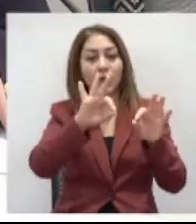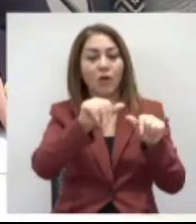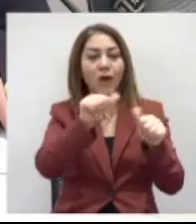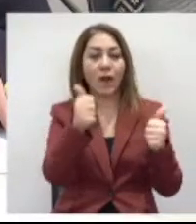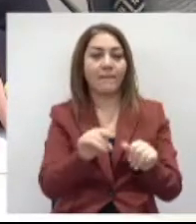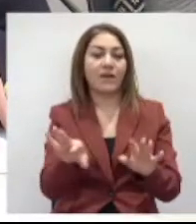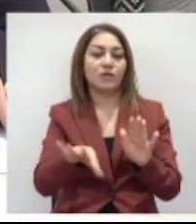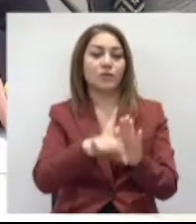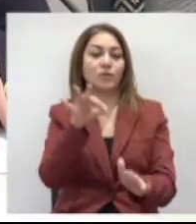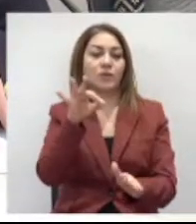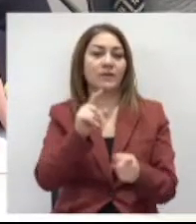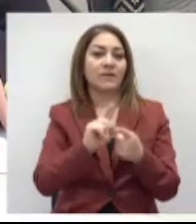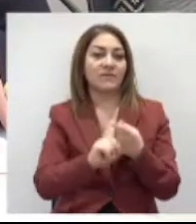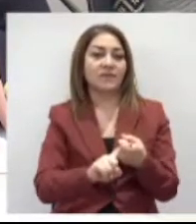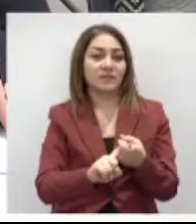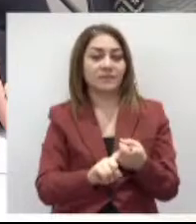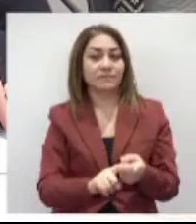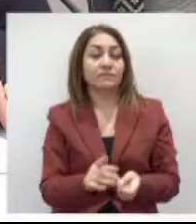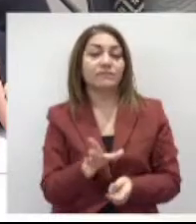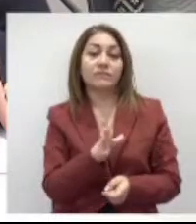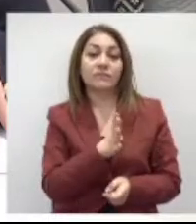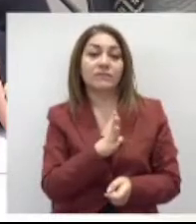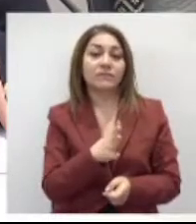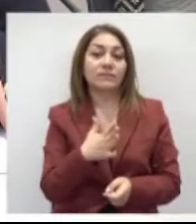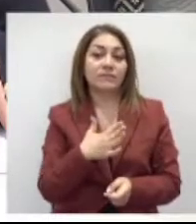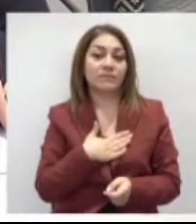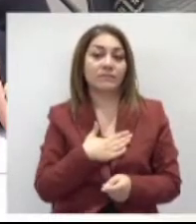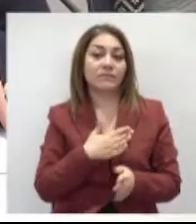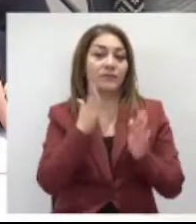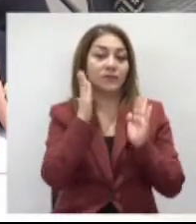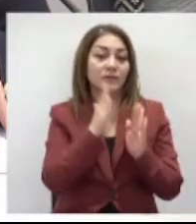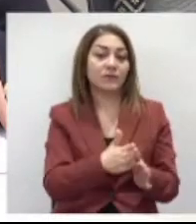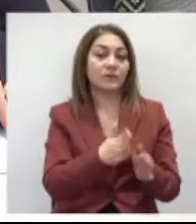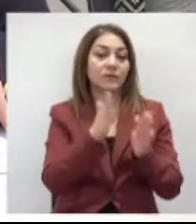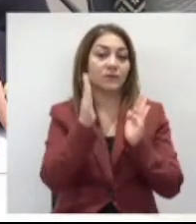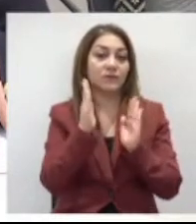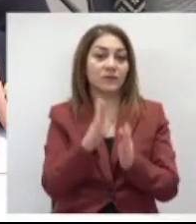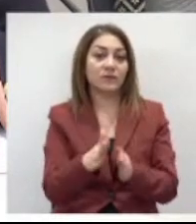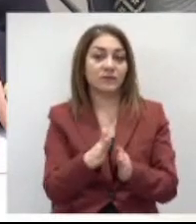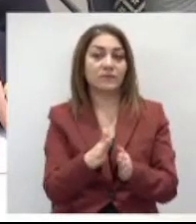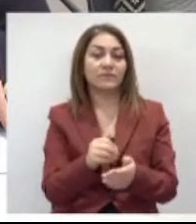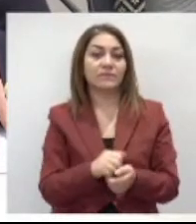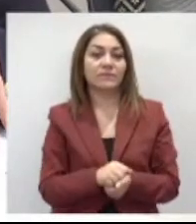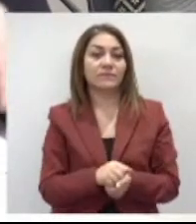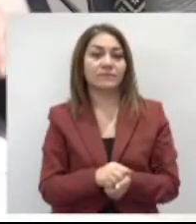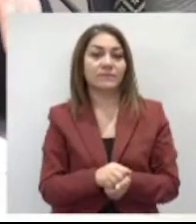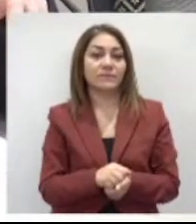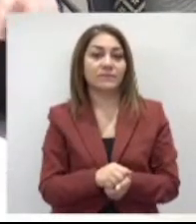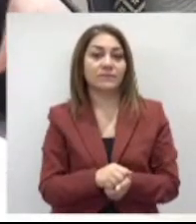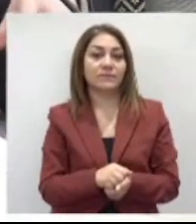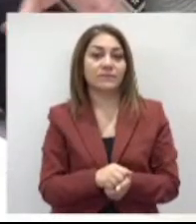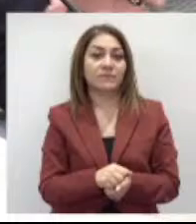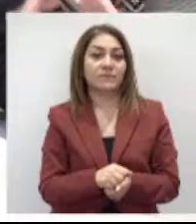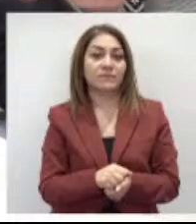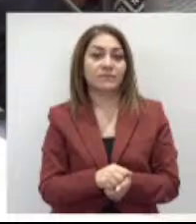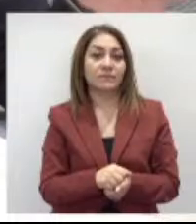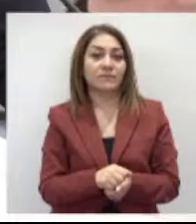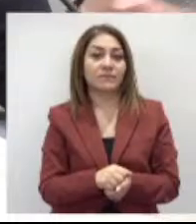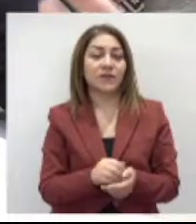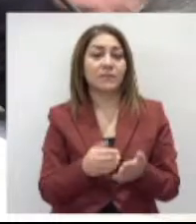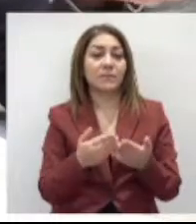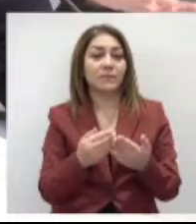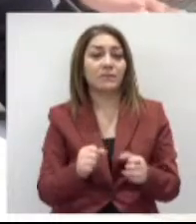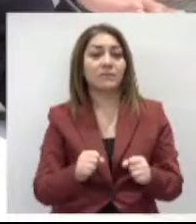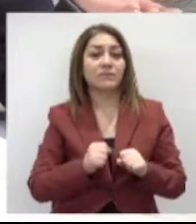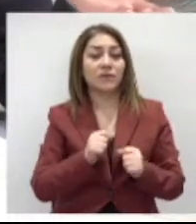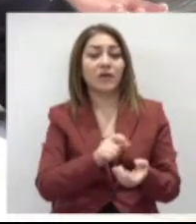է, որովհետև արդյոք մենք յուրաքանչյուր ուղղություն բացում ենք այնքան ուղղության նշմամբ, ճանալով ներառել